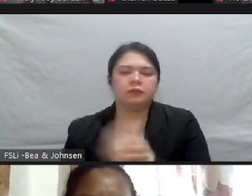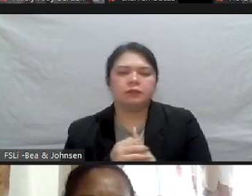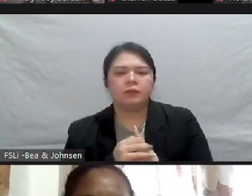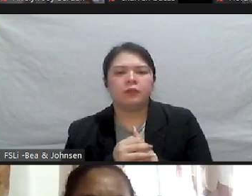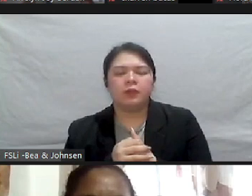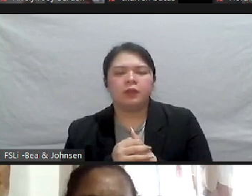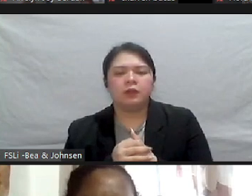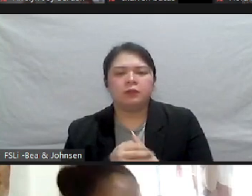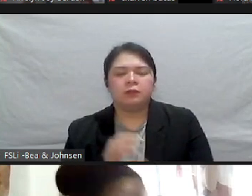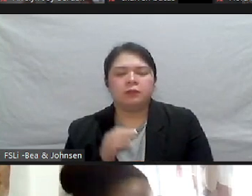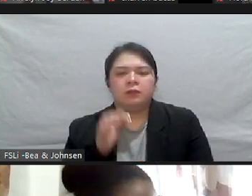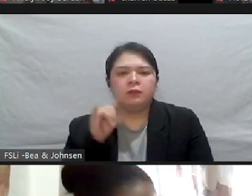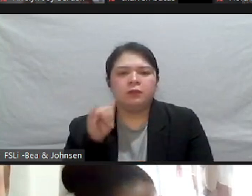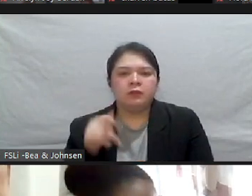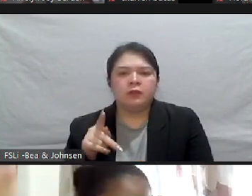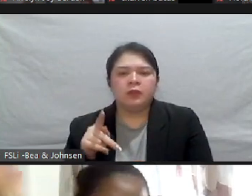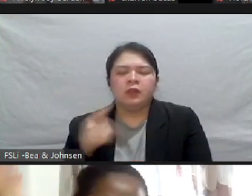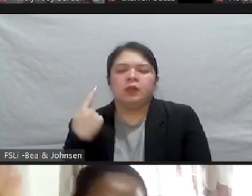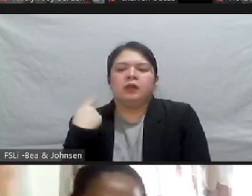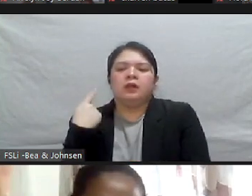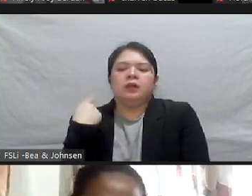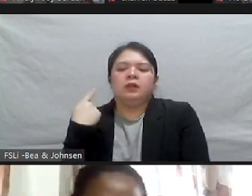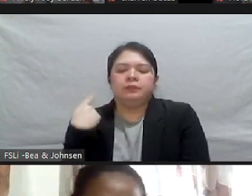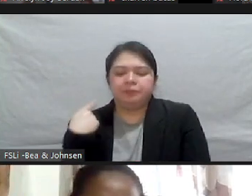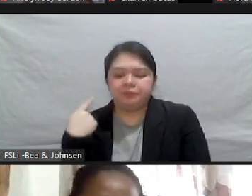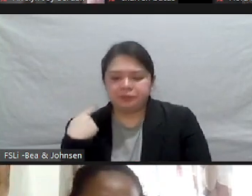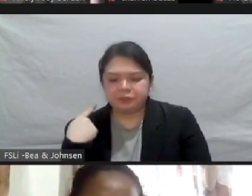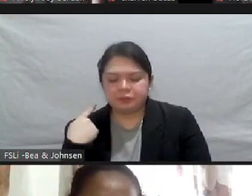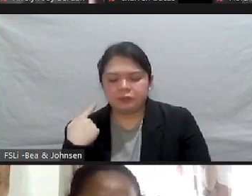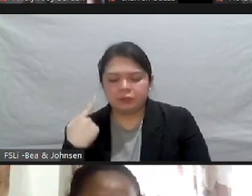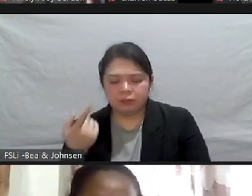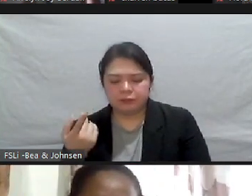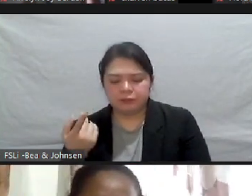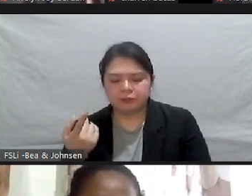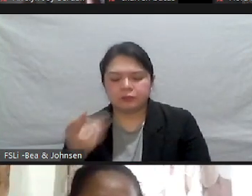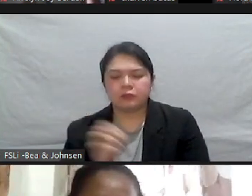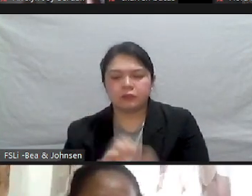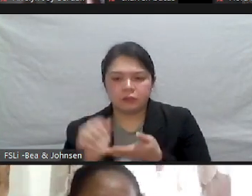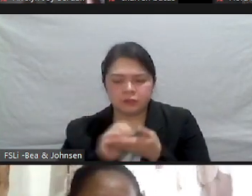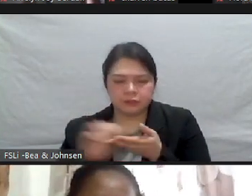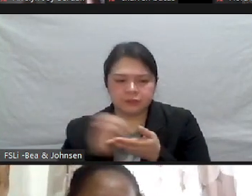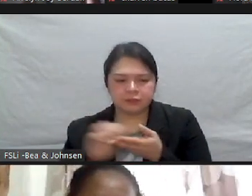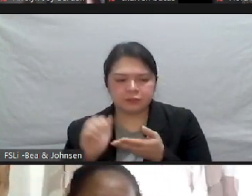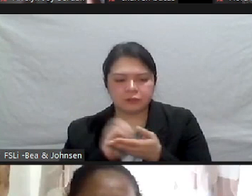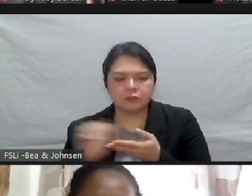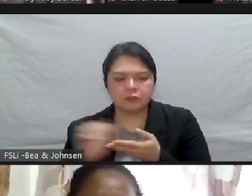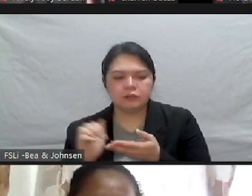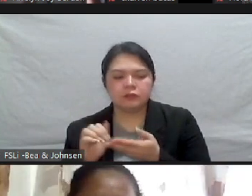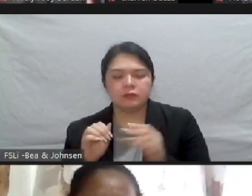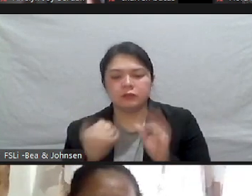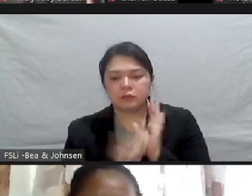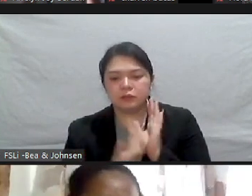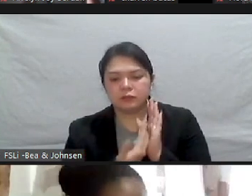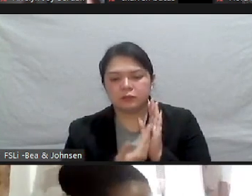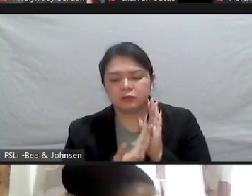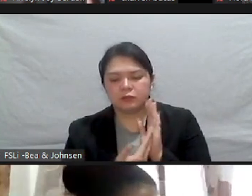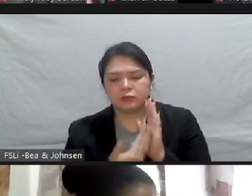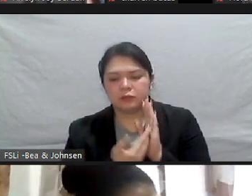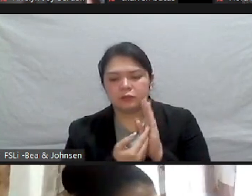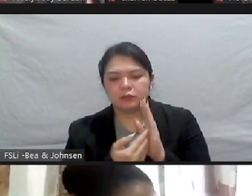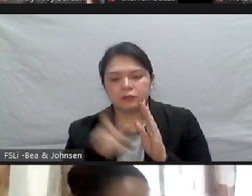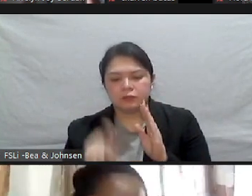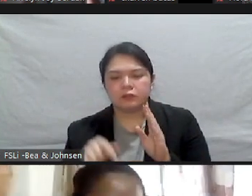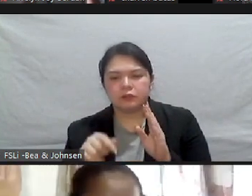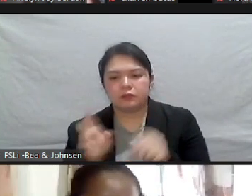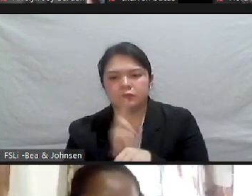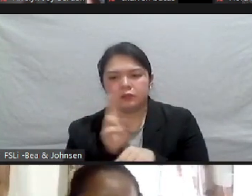ano, hindi naman nila pwedeng i-amend yung IPRA e nakamalinaw sa IPRA na gagamitin yung wika,